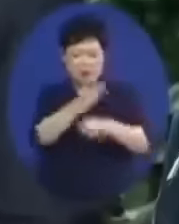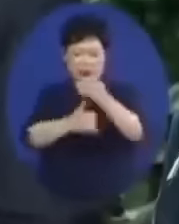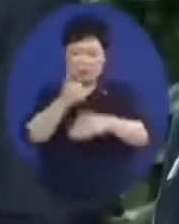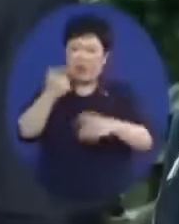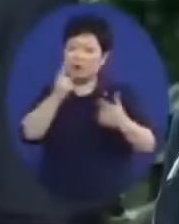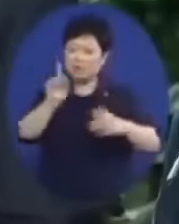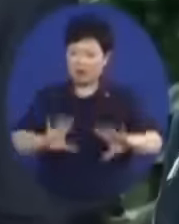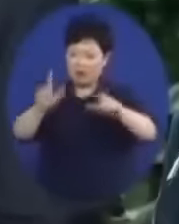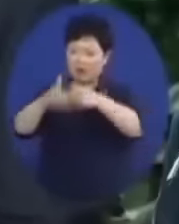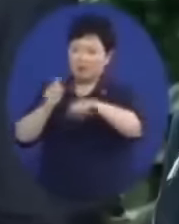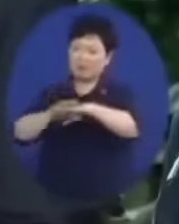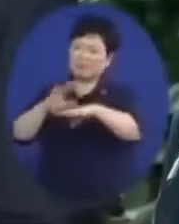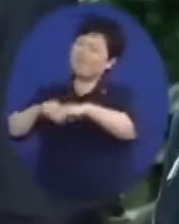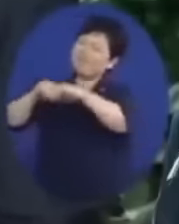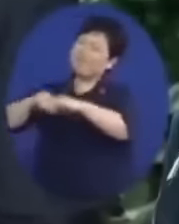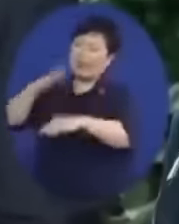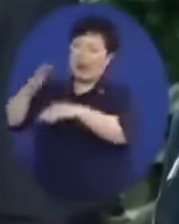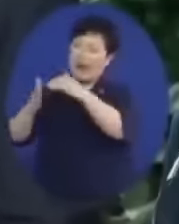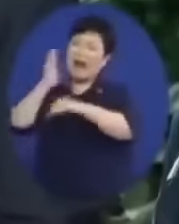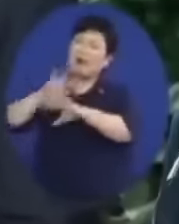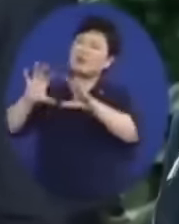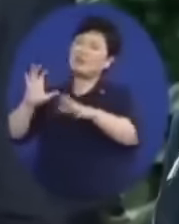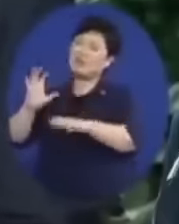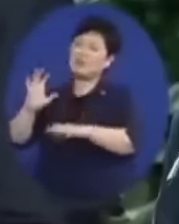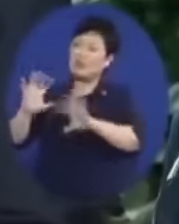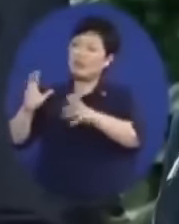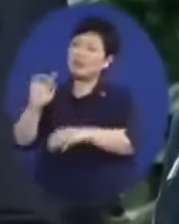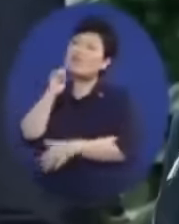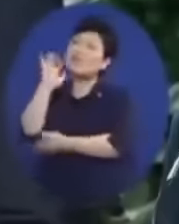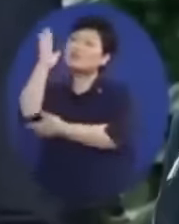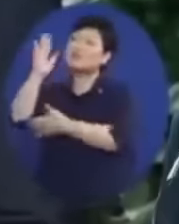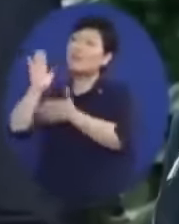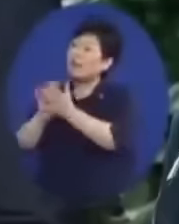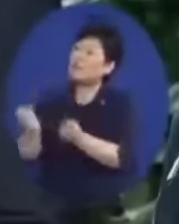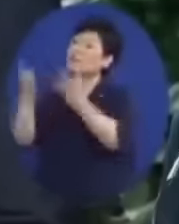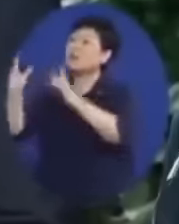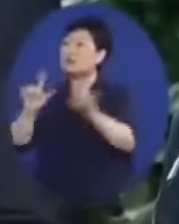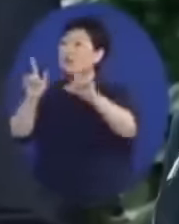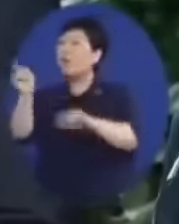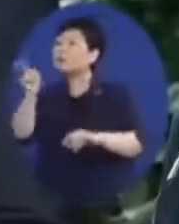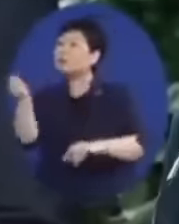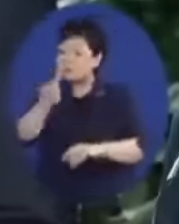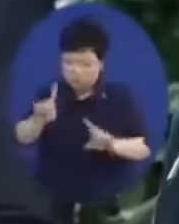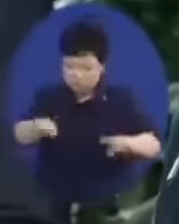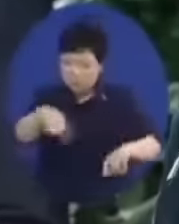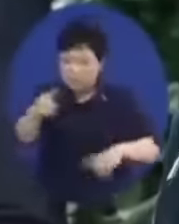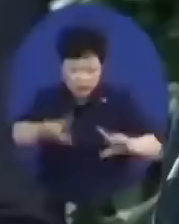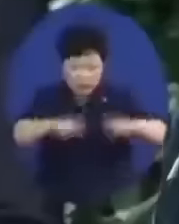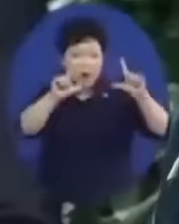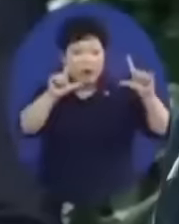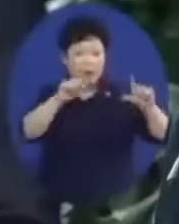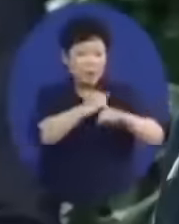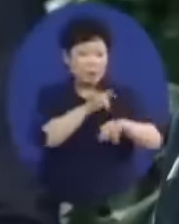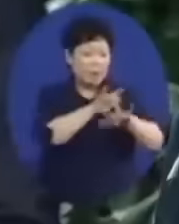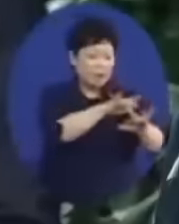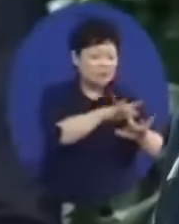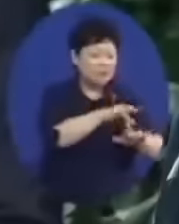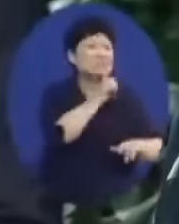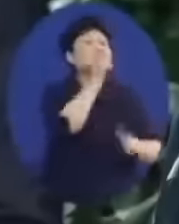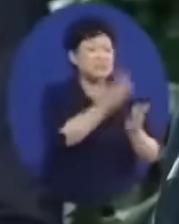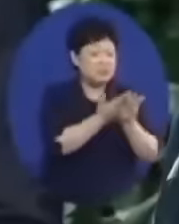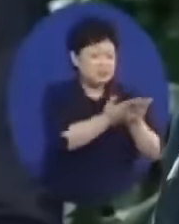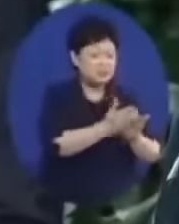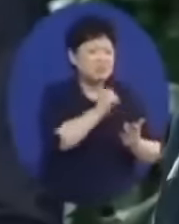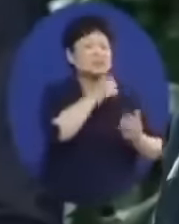잡고 하늘나라 영광 중에서 할렐루야하고 살다가 어느 날은 보니까 마귀하고 거지가 돼가지고서